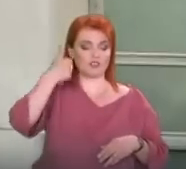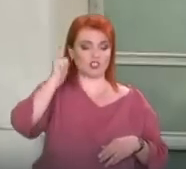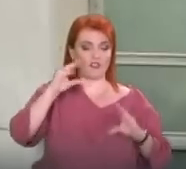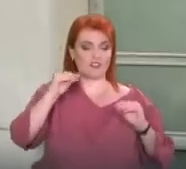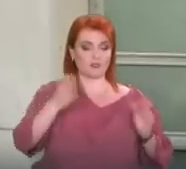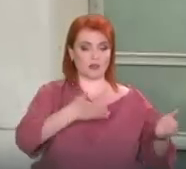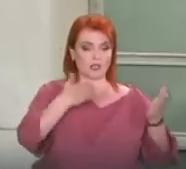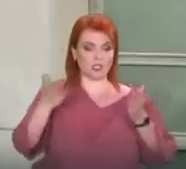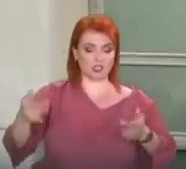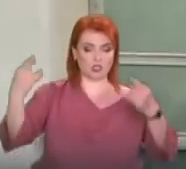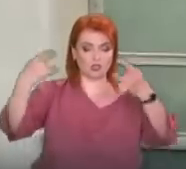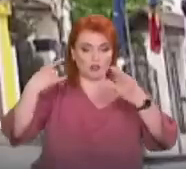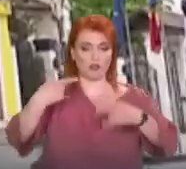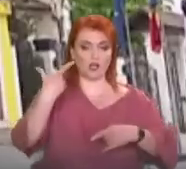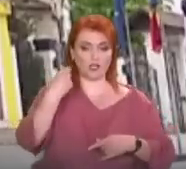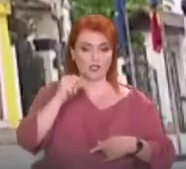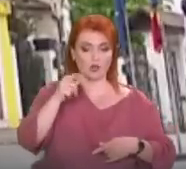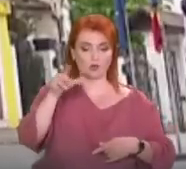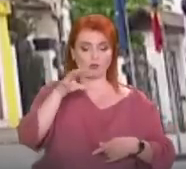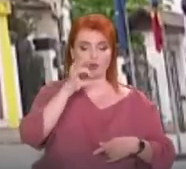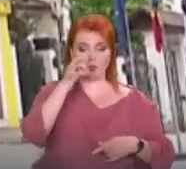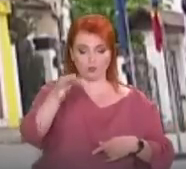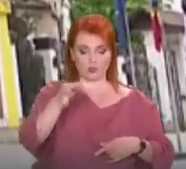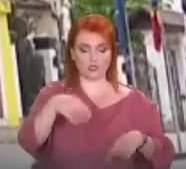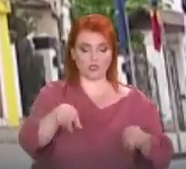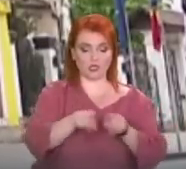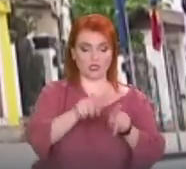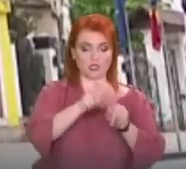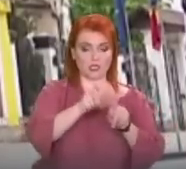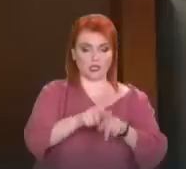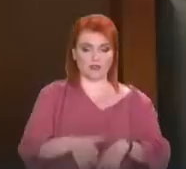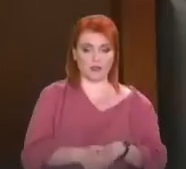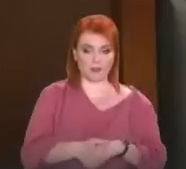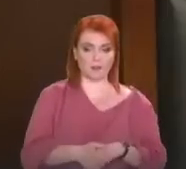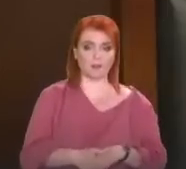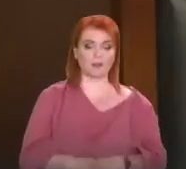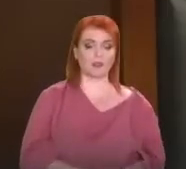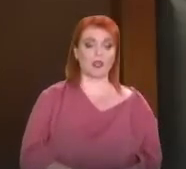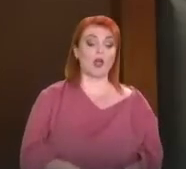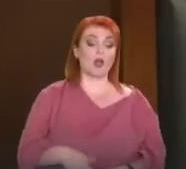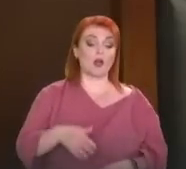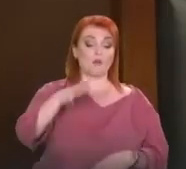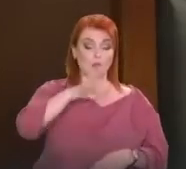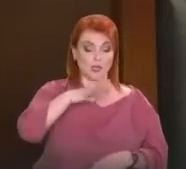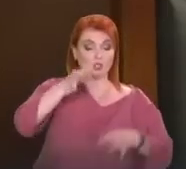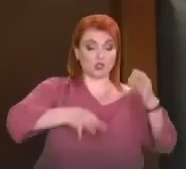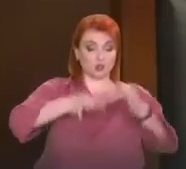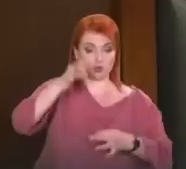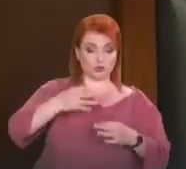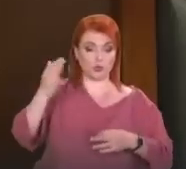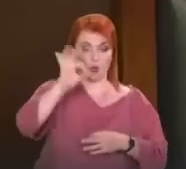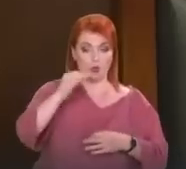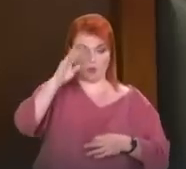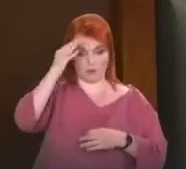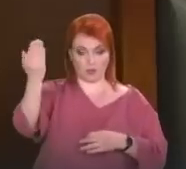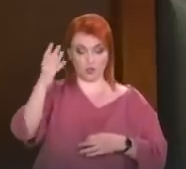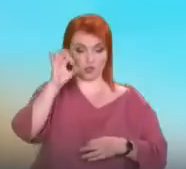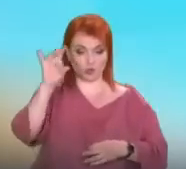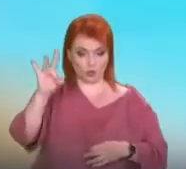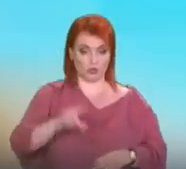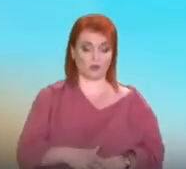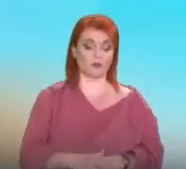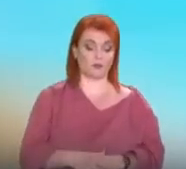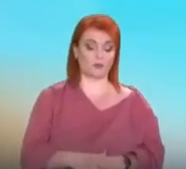duce la bun sfârșit decizia Curții Constituționale, care a declarat neconstituțional partidul politic Șor în urma sesizării depuse de